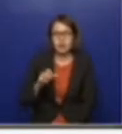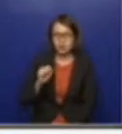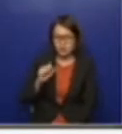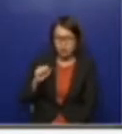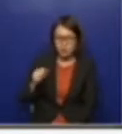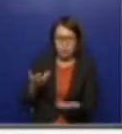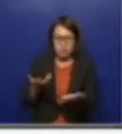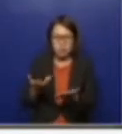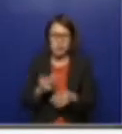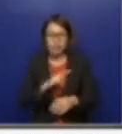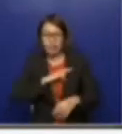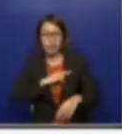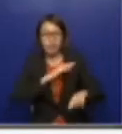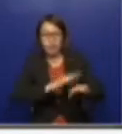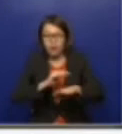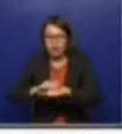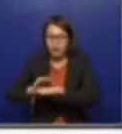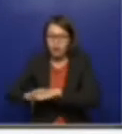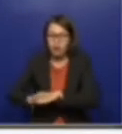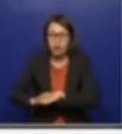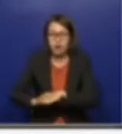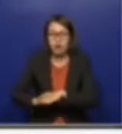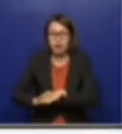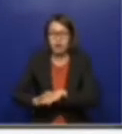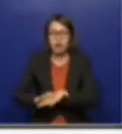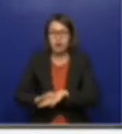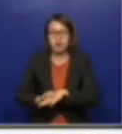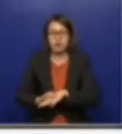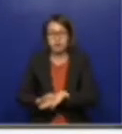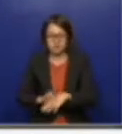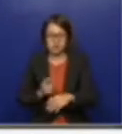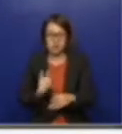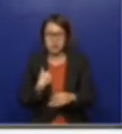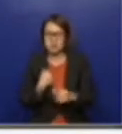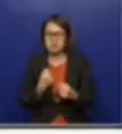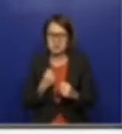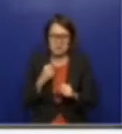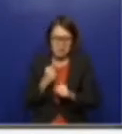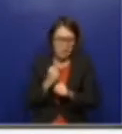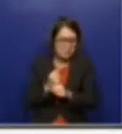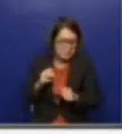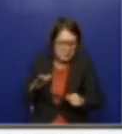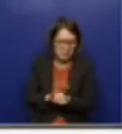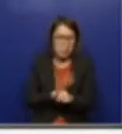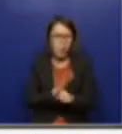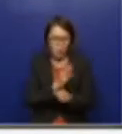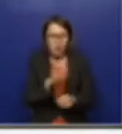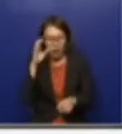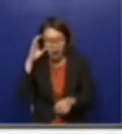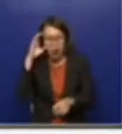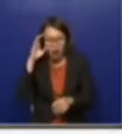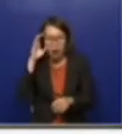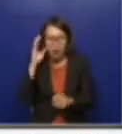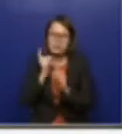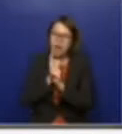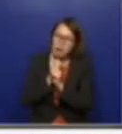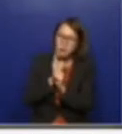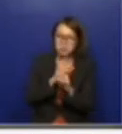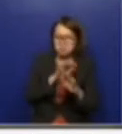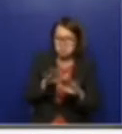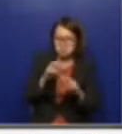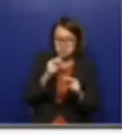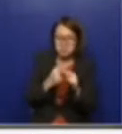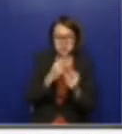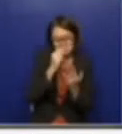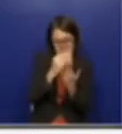ไปเชิญชวนเองเนี่ยคุณสามารถใช้สถานะตรงนี้ได้เต็มที่ผู้คนก็เชื่อถือใช่ไหมครับคนก็มาลงชื่อด้วย